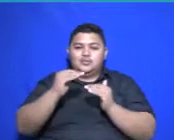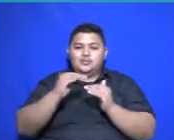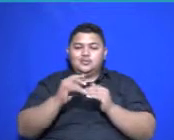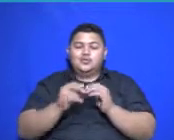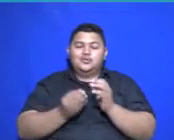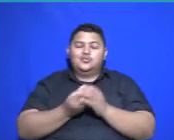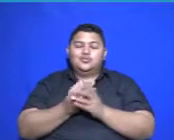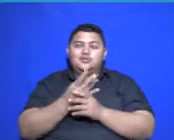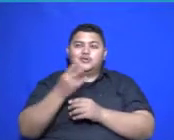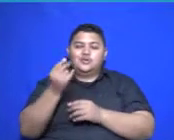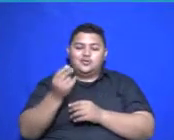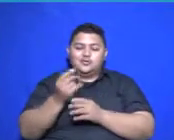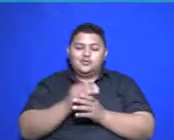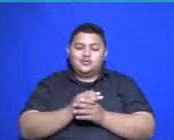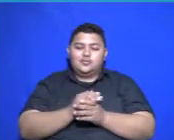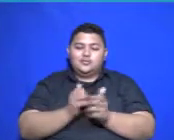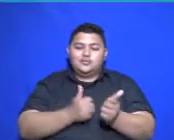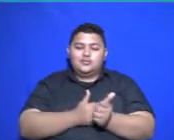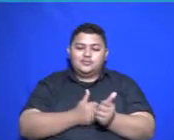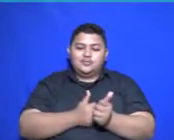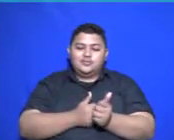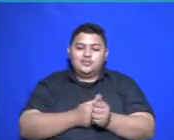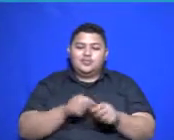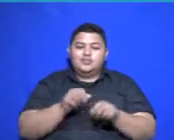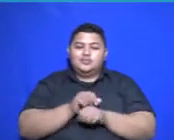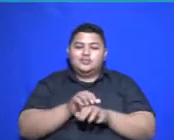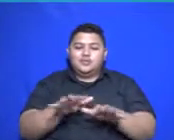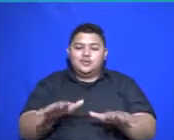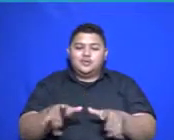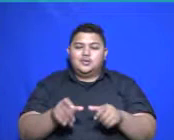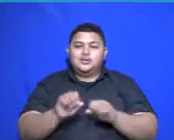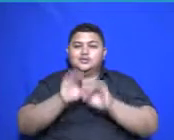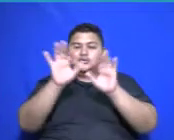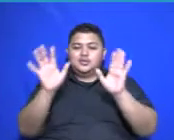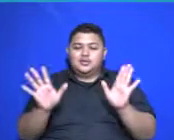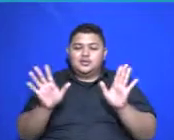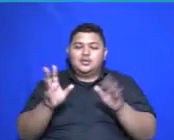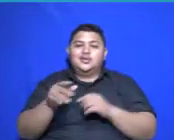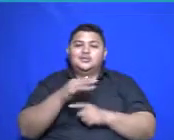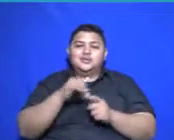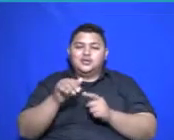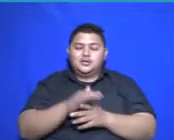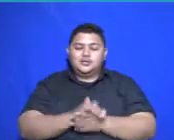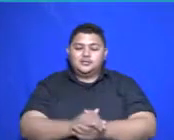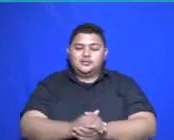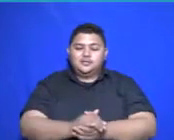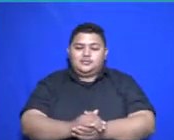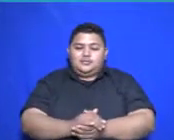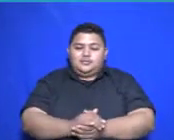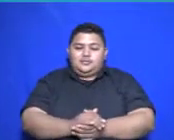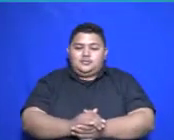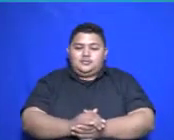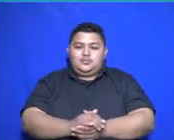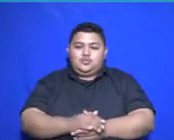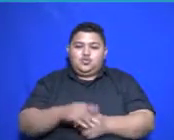pertumbuhan ekonomi yang diikuti oleh pemerataan kesejahteraan masyarakat. Karena pertumbuhan